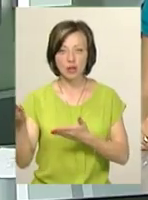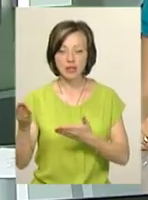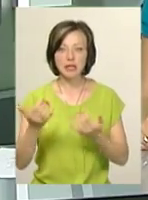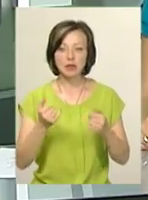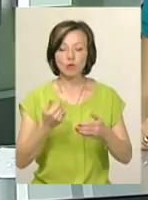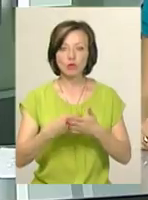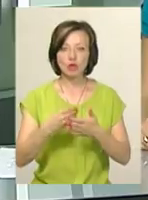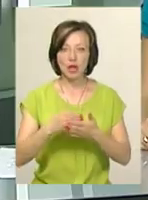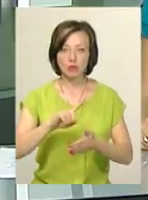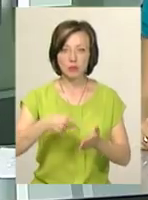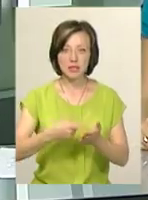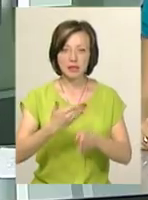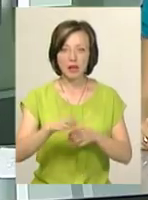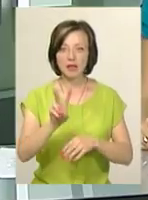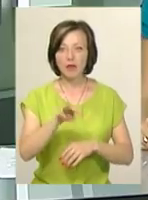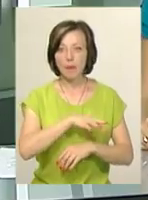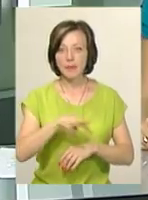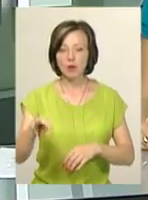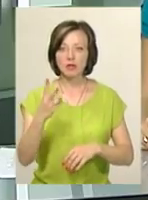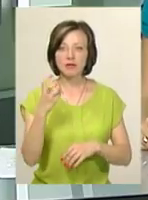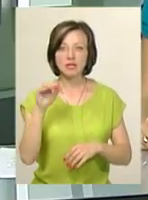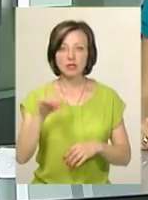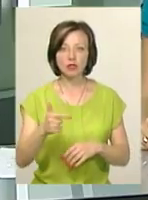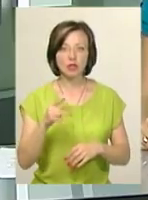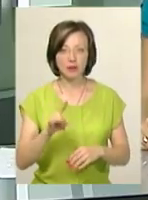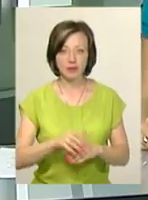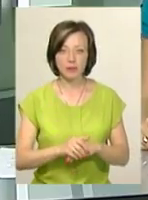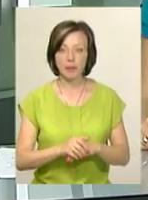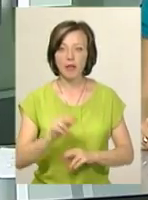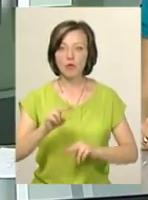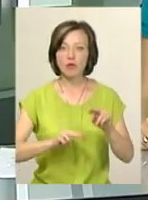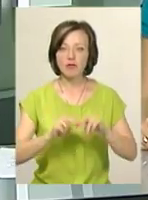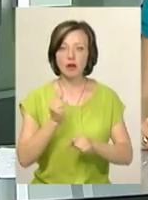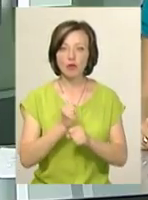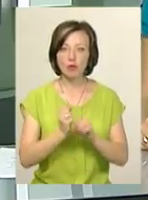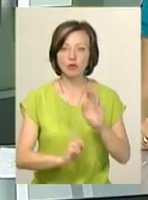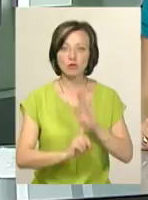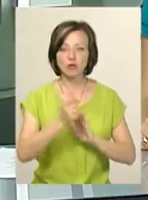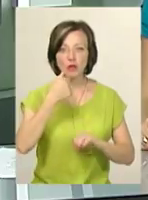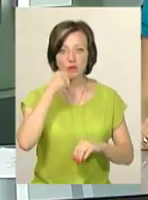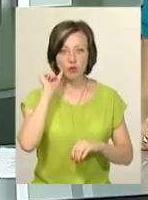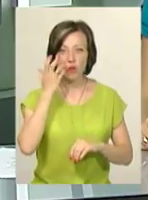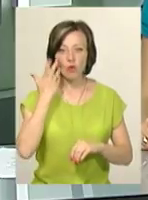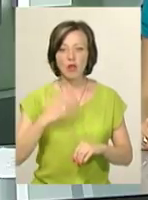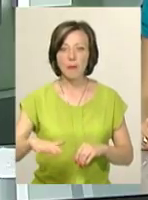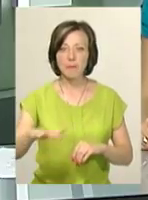На них з бюджету міста виділили 2 мільйони 200 тисяч гривень. Будівельні роботи розпочали вчора. Коли